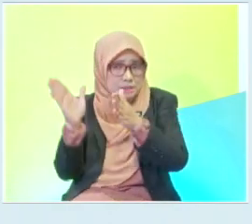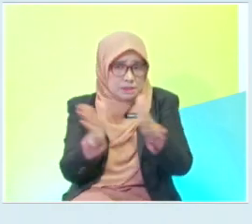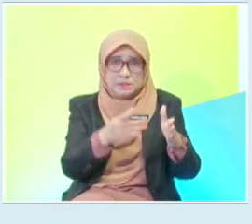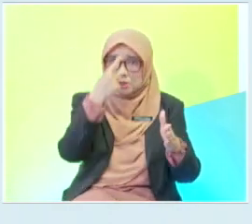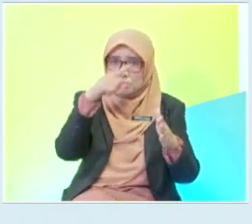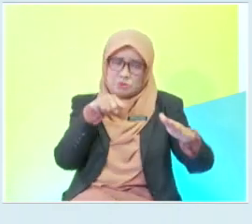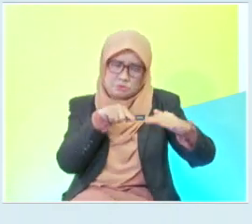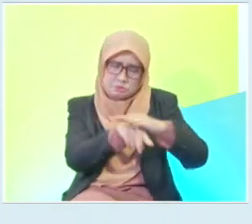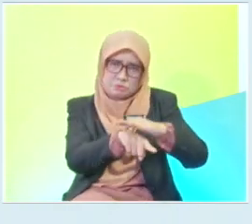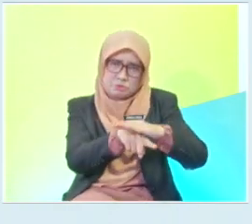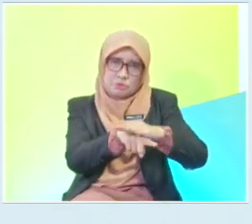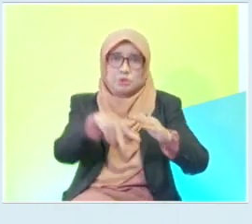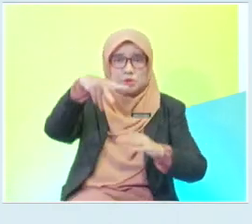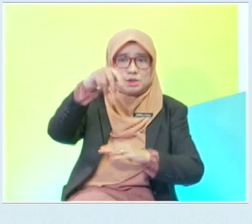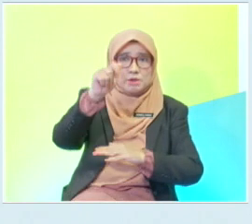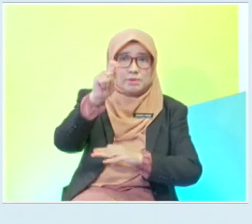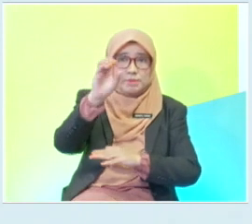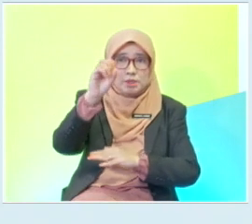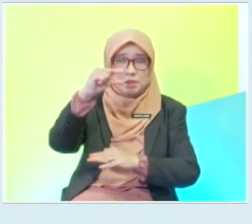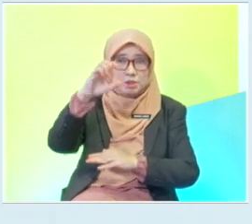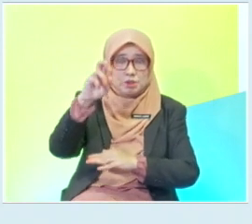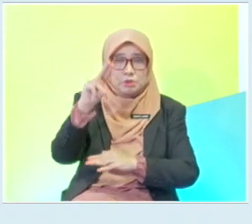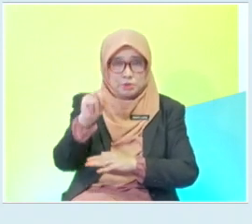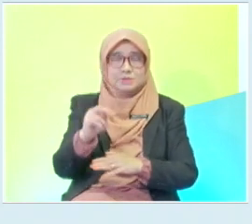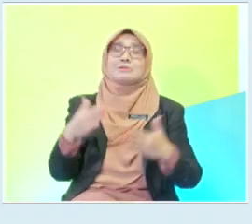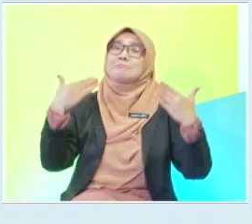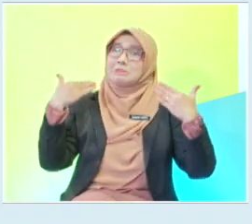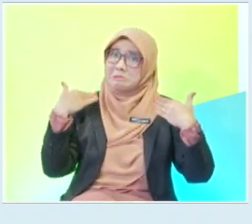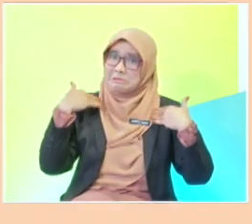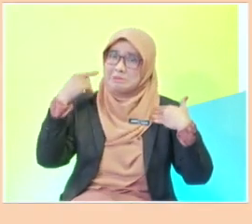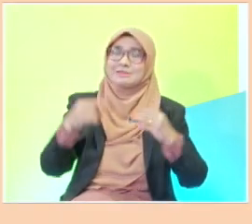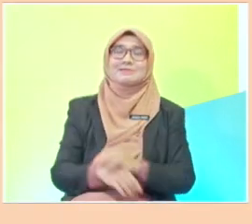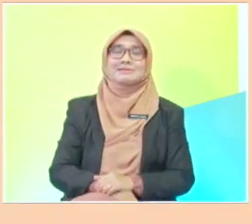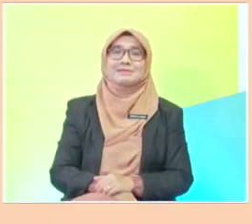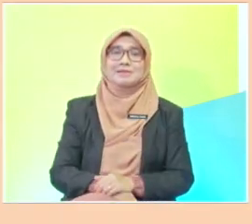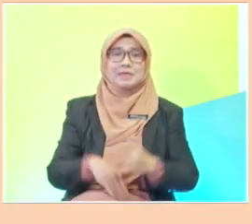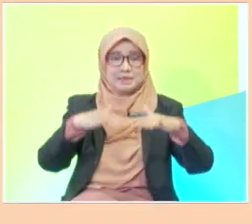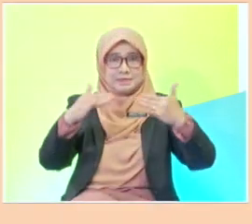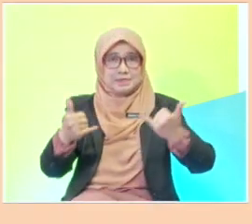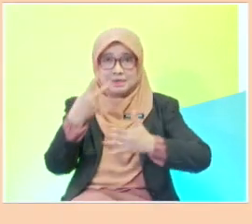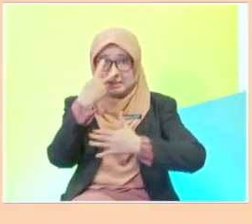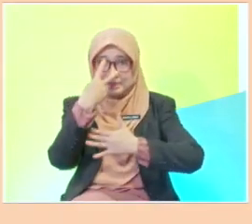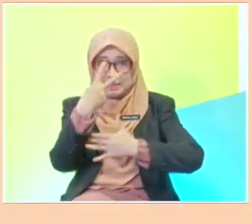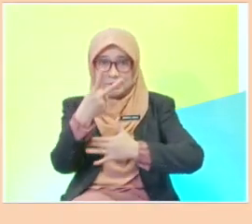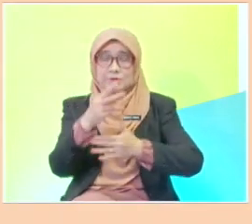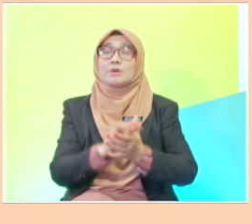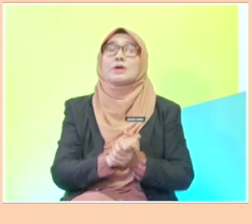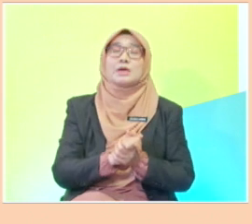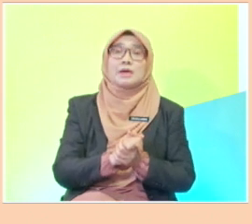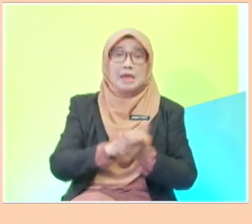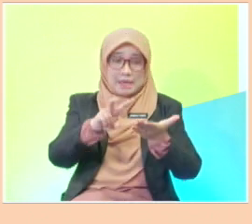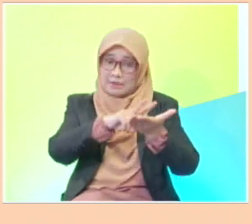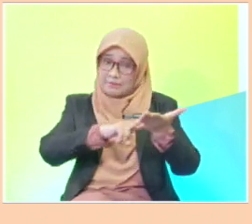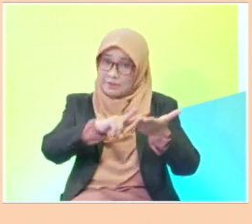menentang patogen tersebut. Okey, nak tahu? Ada strategi ke cikgu tubuh badan kita ni? Okey, jadi kita lihat mekanisme pertahanan badan ataupun